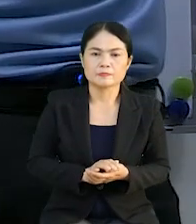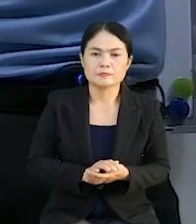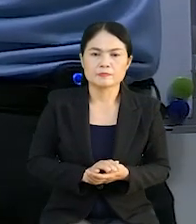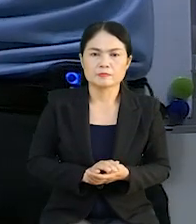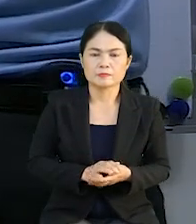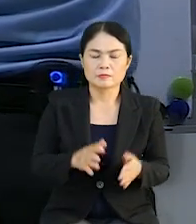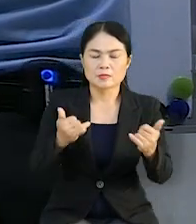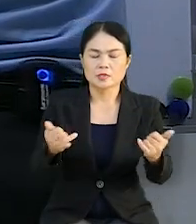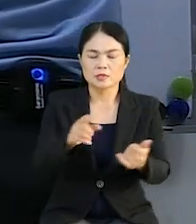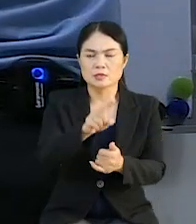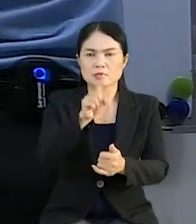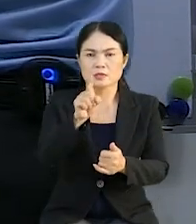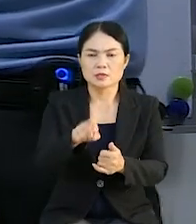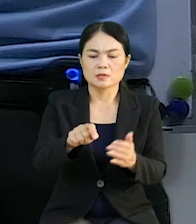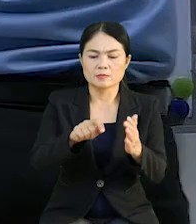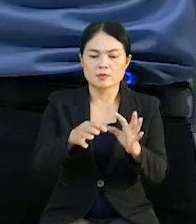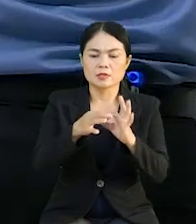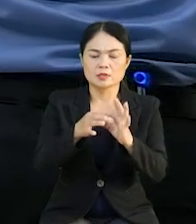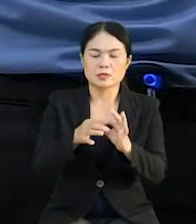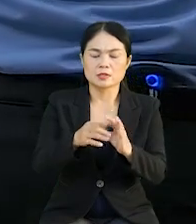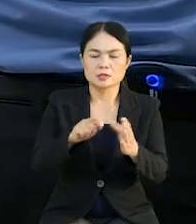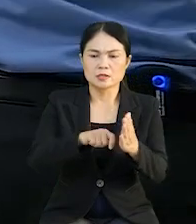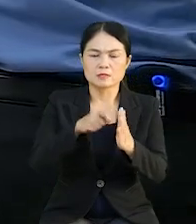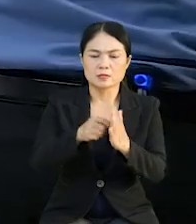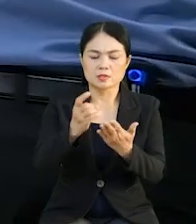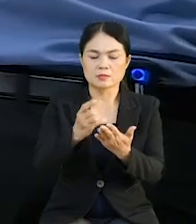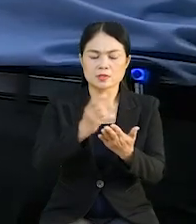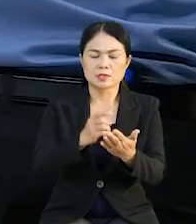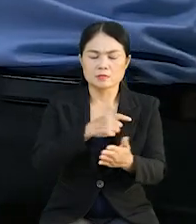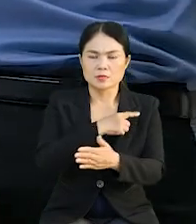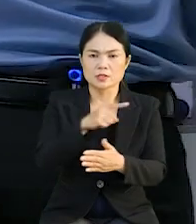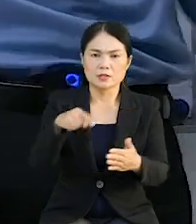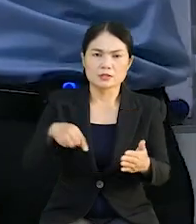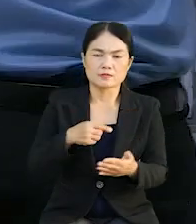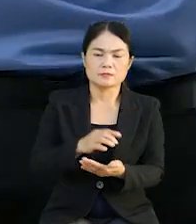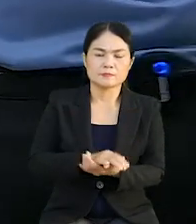បាទនេះគឺជាសំណួរតកតងនឹងខ្លឹមសារមេរៀនរបស់យើងណាកូន